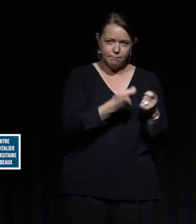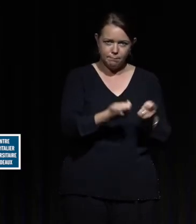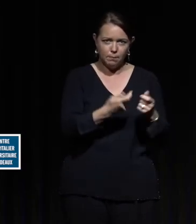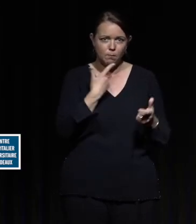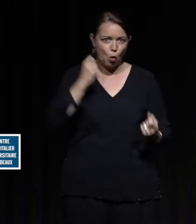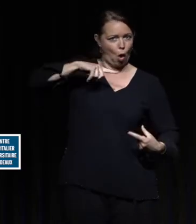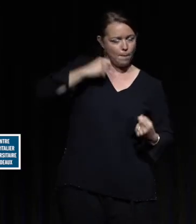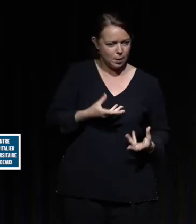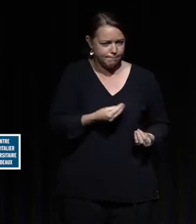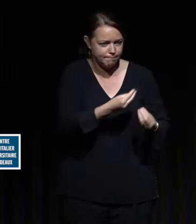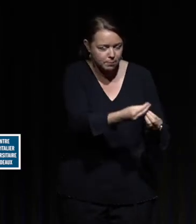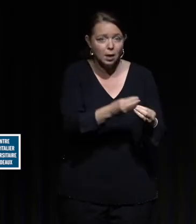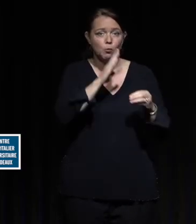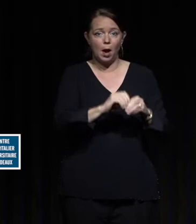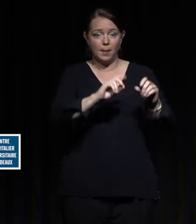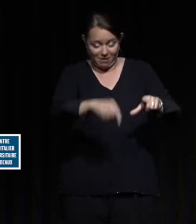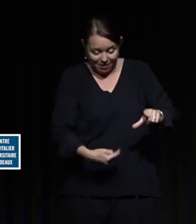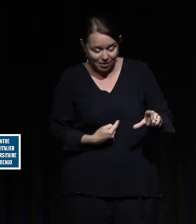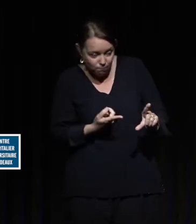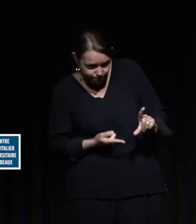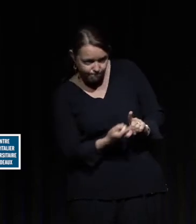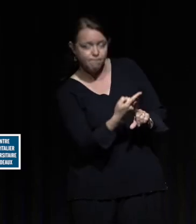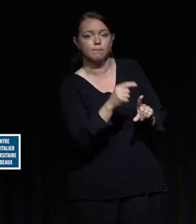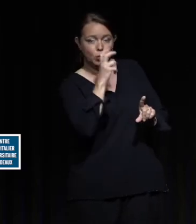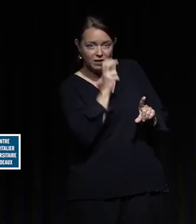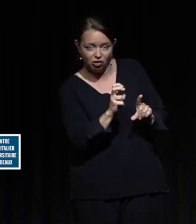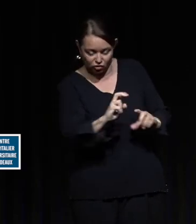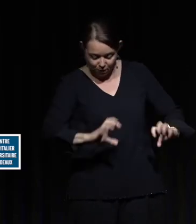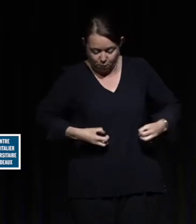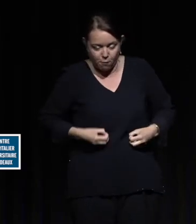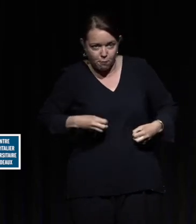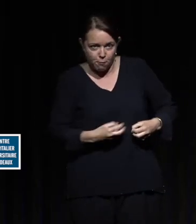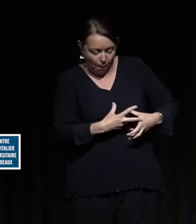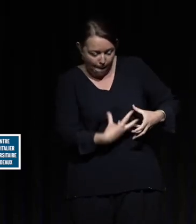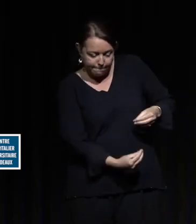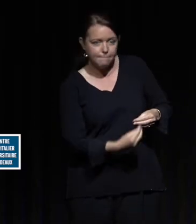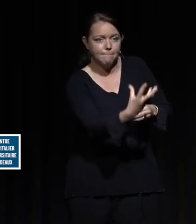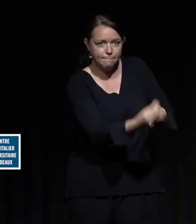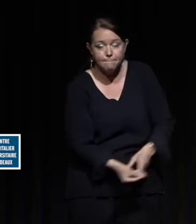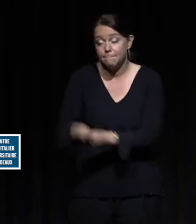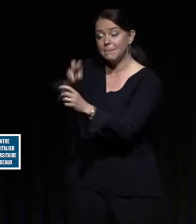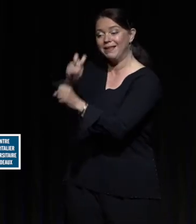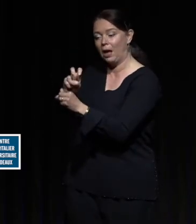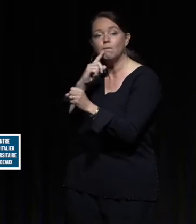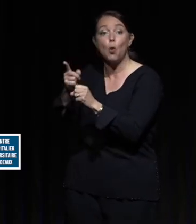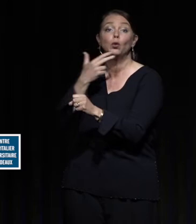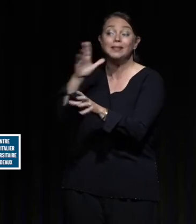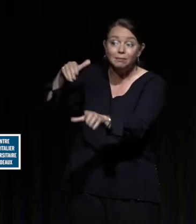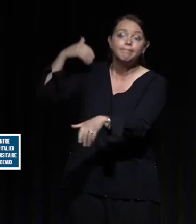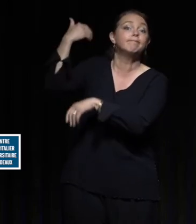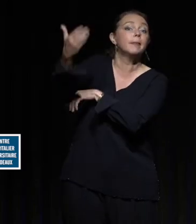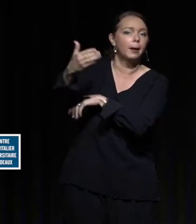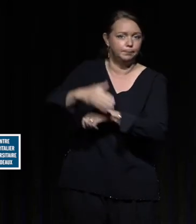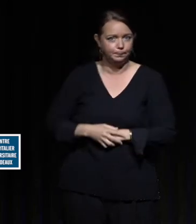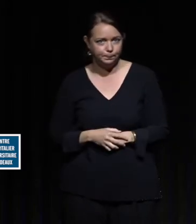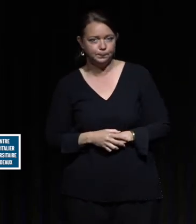arriver à se faire ponctionner par voie vaginale les follicules pour les vitrifier pour un usage ultérieur. Donc vous voyez que la